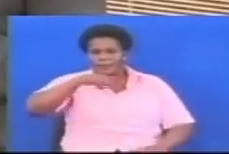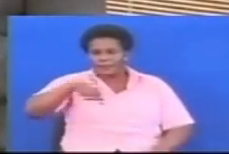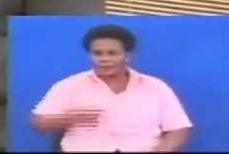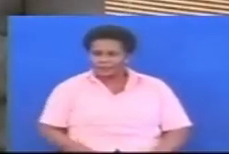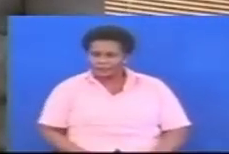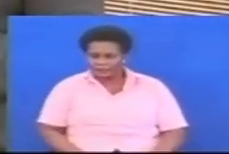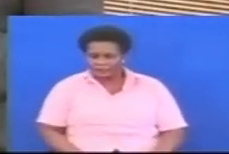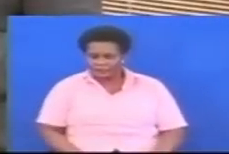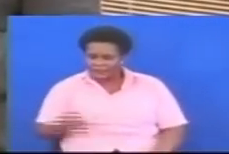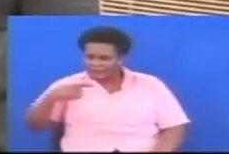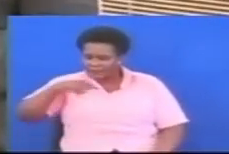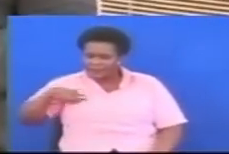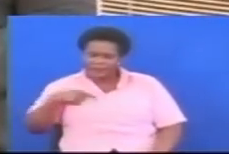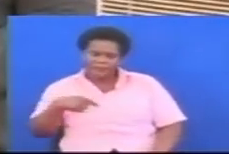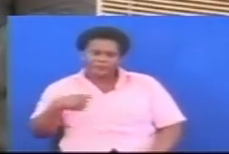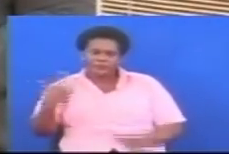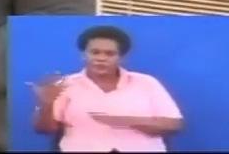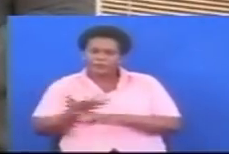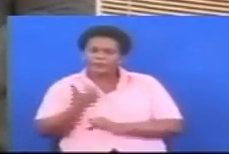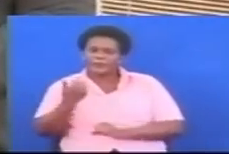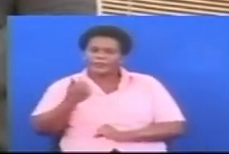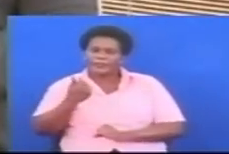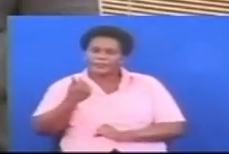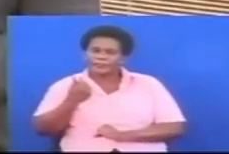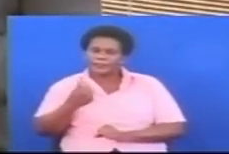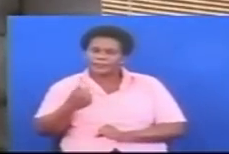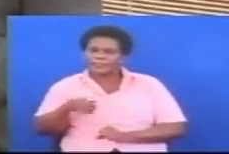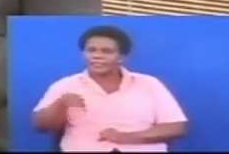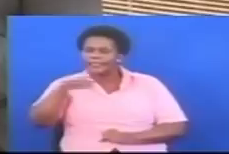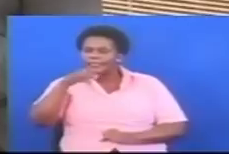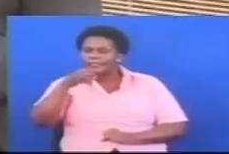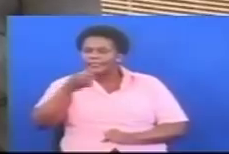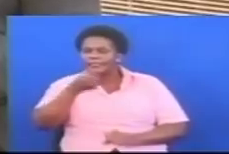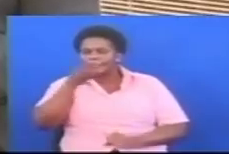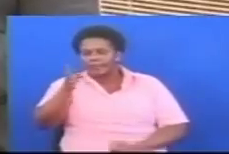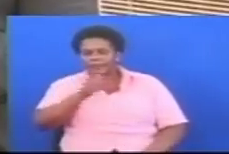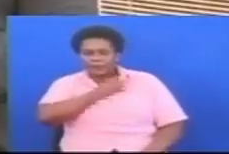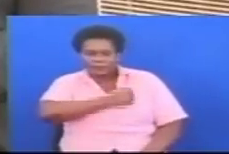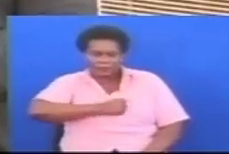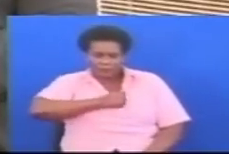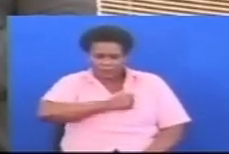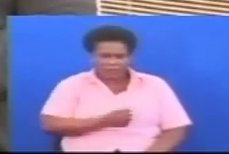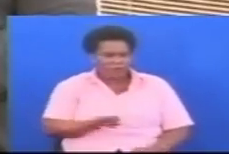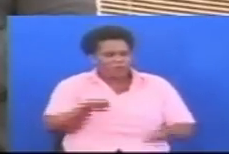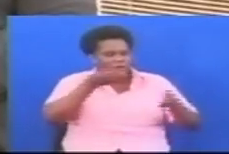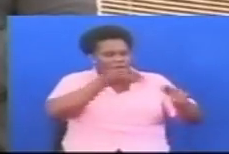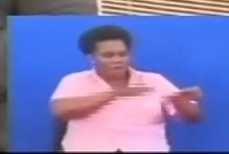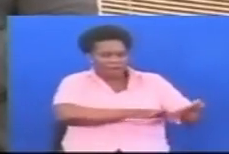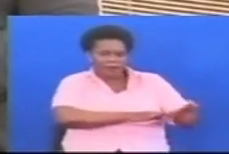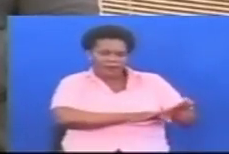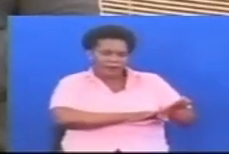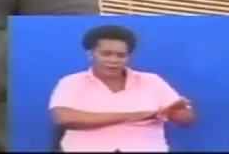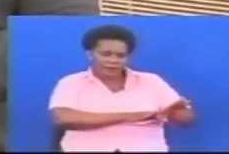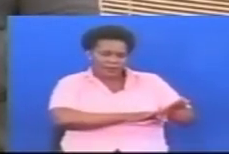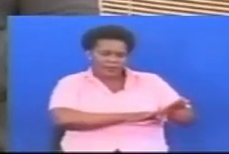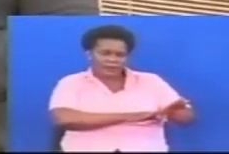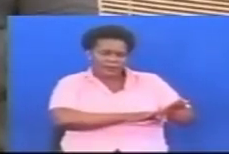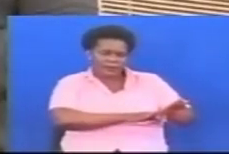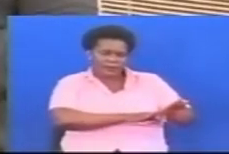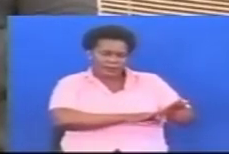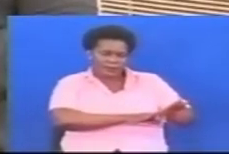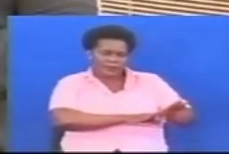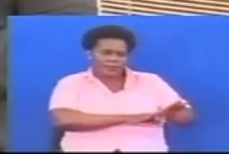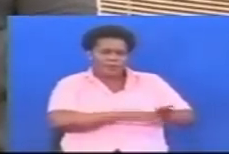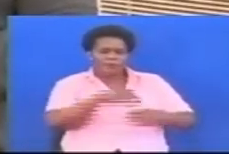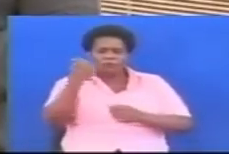kusikitisha za kufariki kwa mfanyabiashara maarufu ambaye pia ni mkurugenzi wa makampuni ya IPP, Dr.